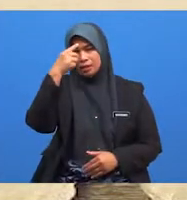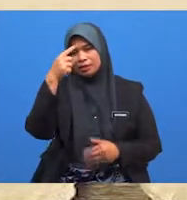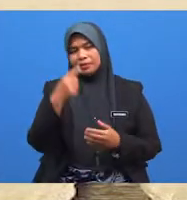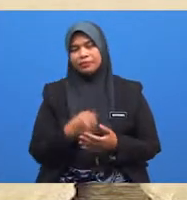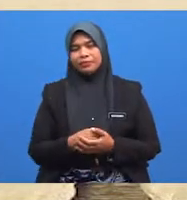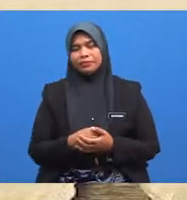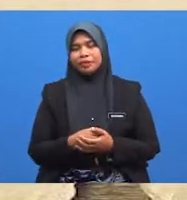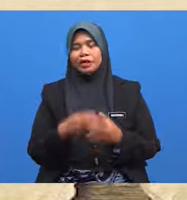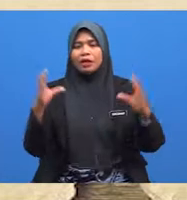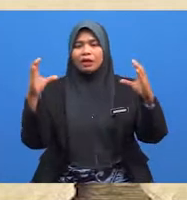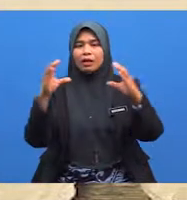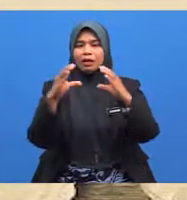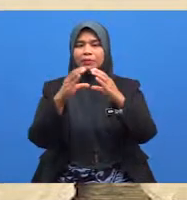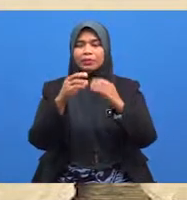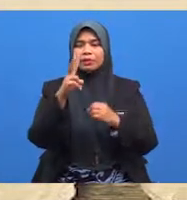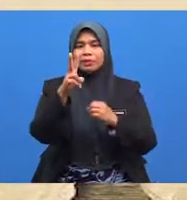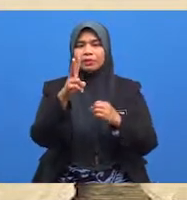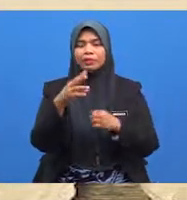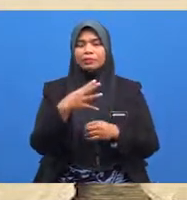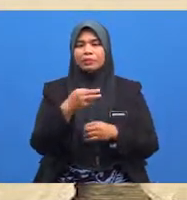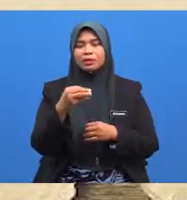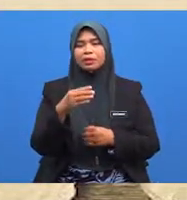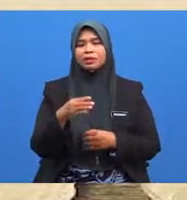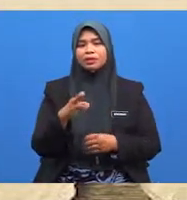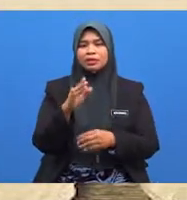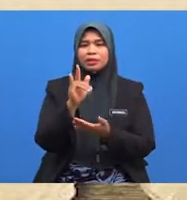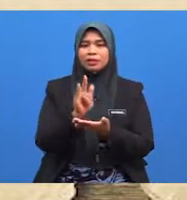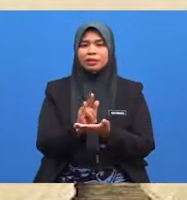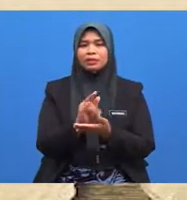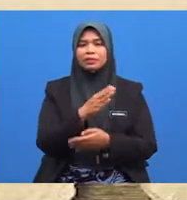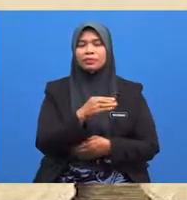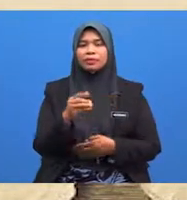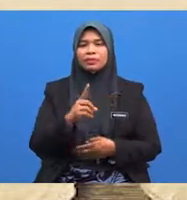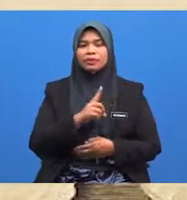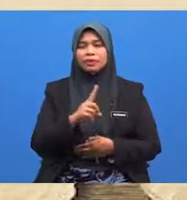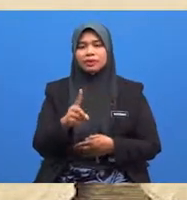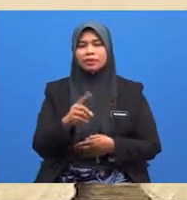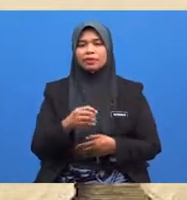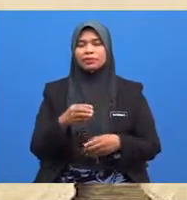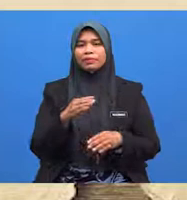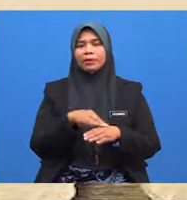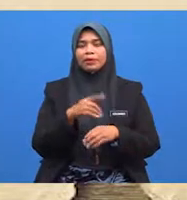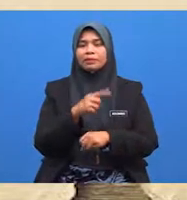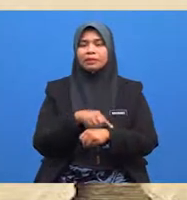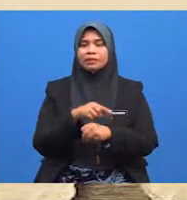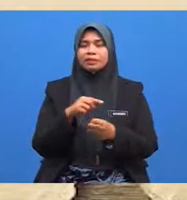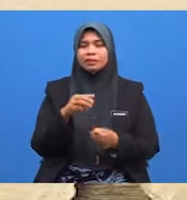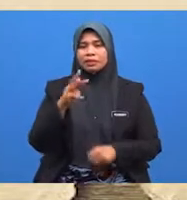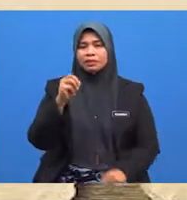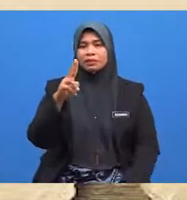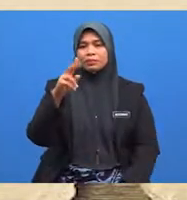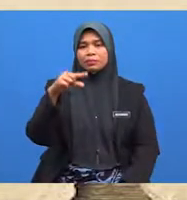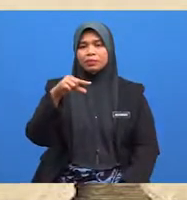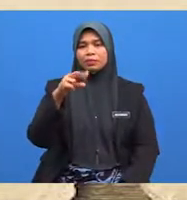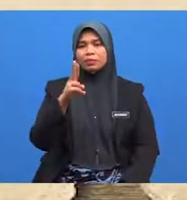Gabungan kedua-dua pengaruh budaya Hindu dan Islam dalam seni bina zaman Mughal ini menghasilkan